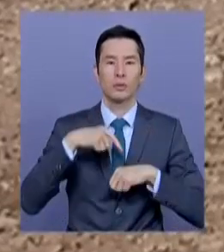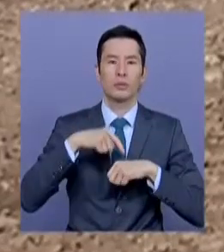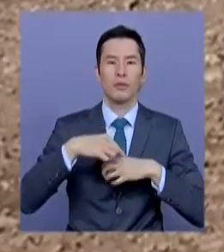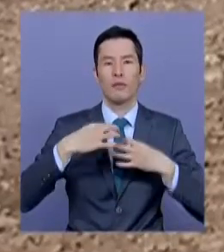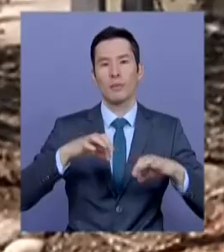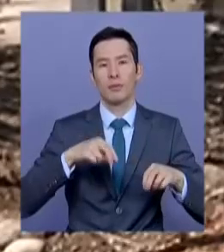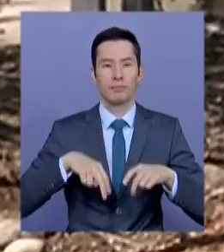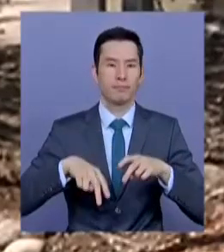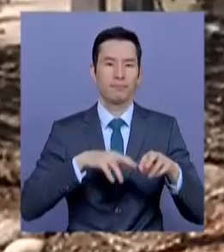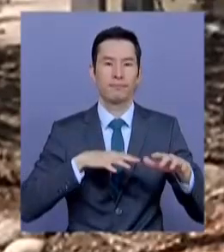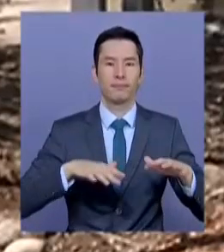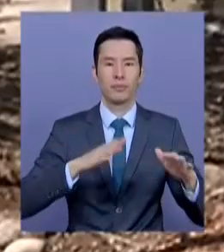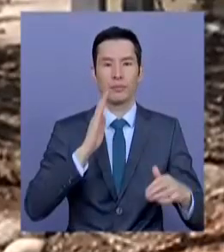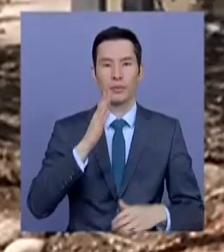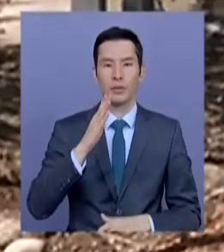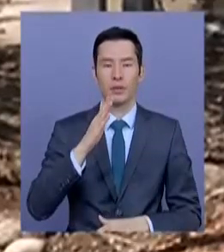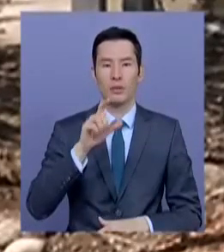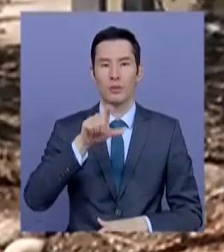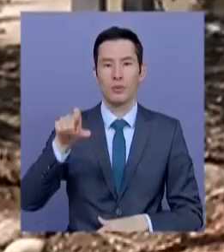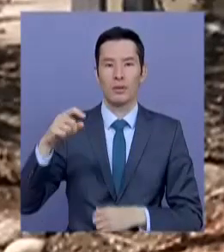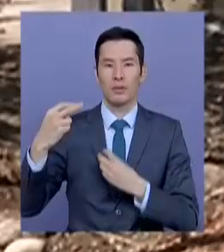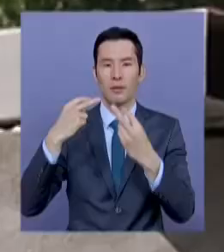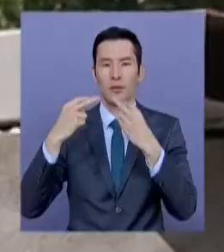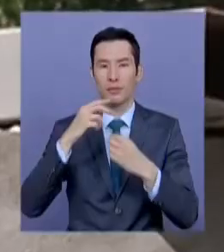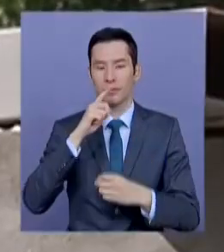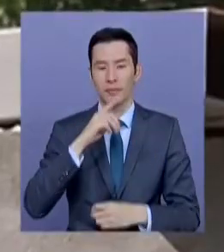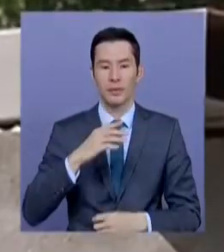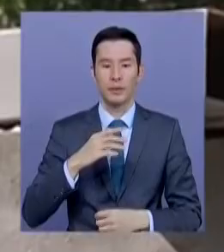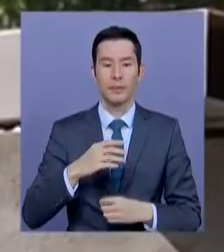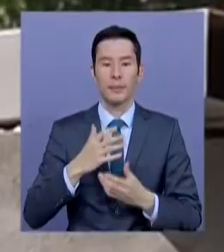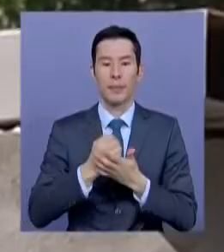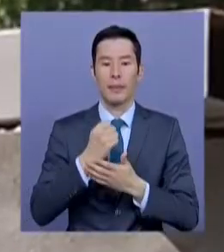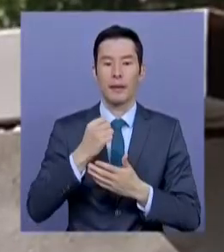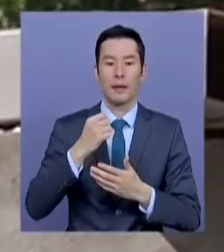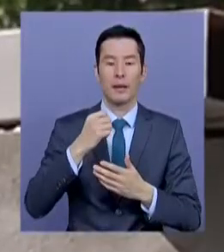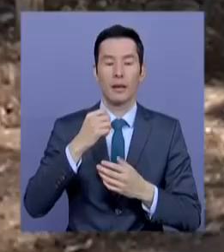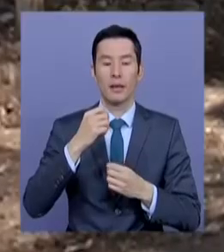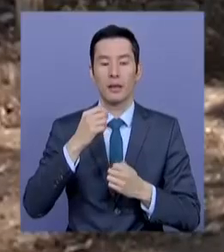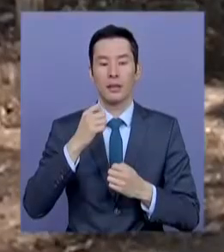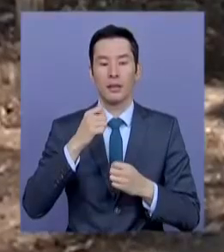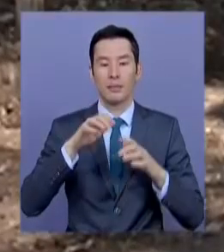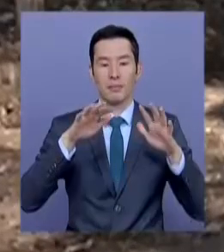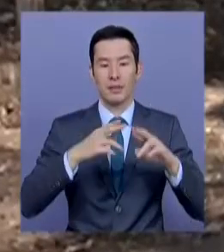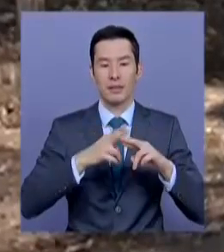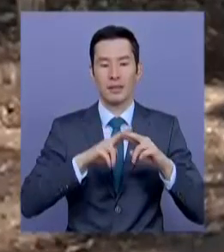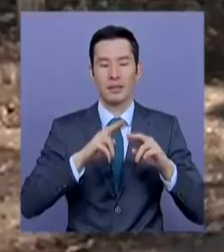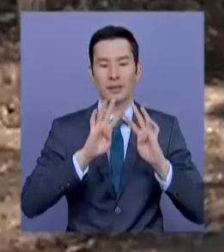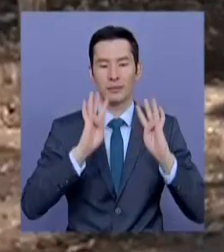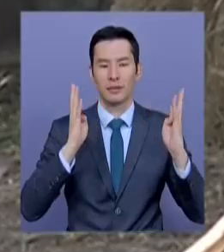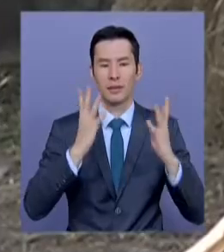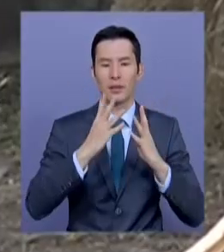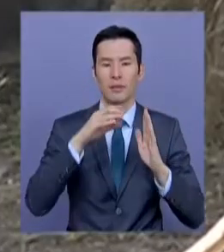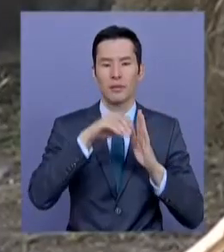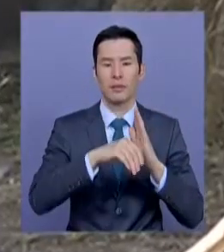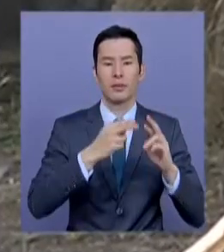жүреді. Қасқыр мен аюдың апандары да барынша шынайы етіп салынбақ екен. Аңдардың арасын темір тор бөліп тұрады.